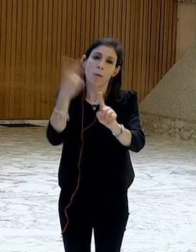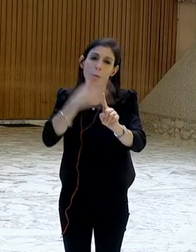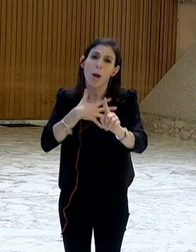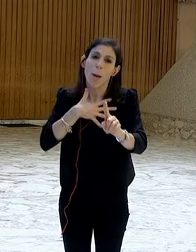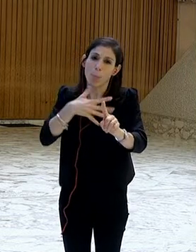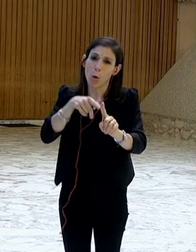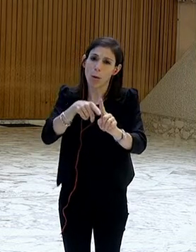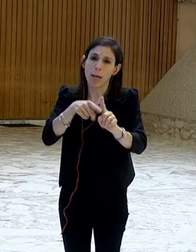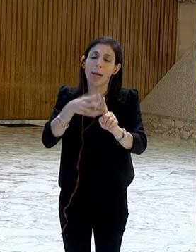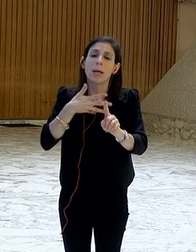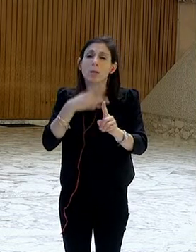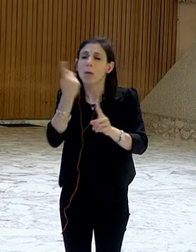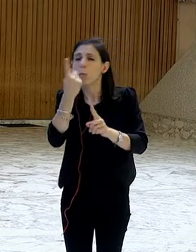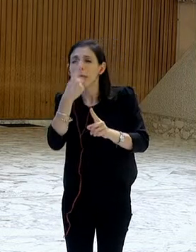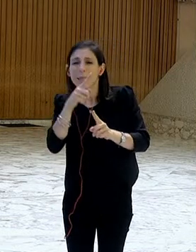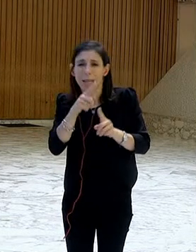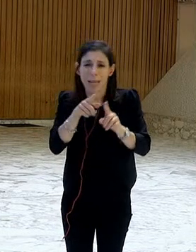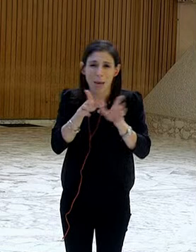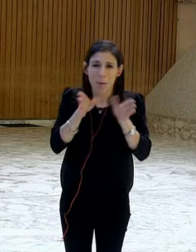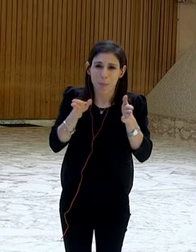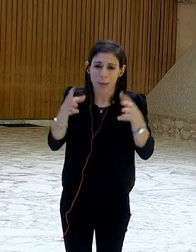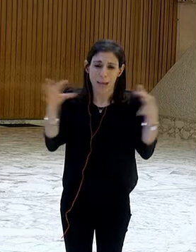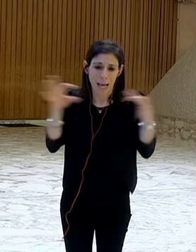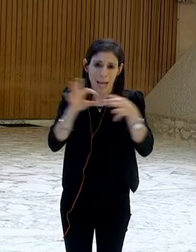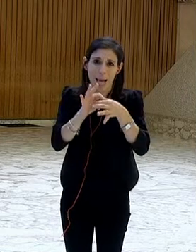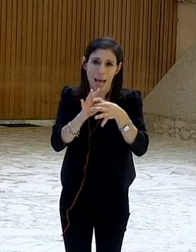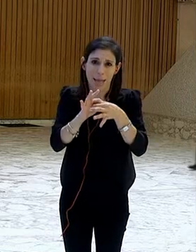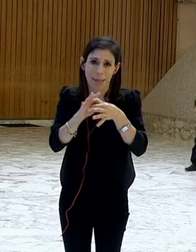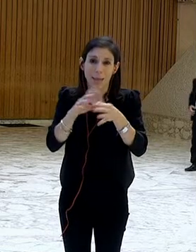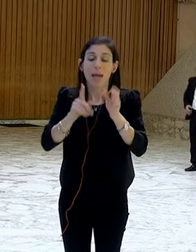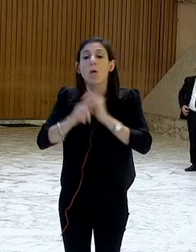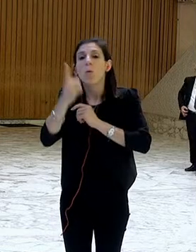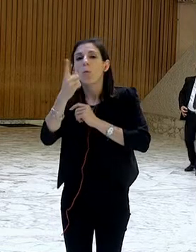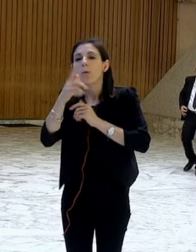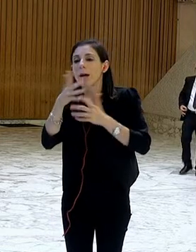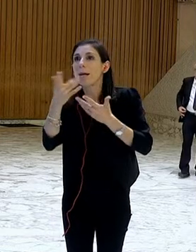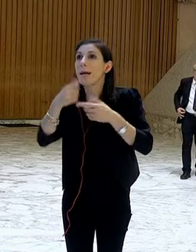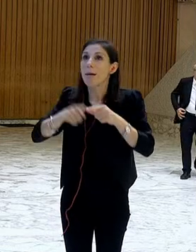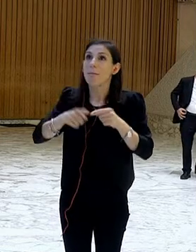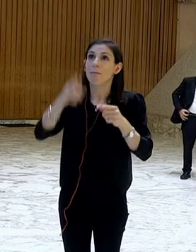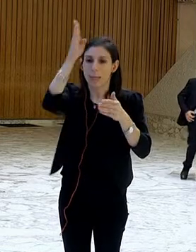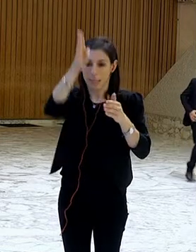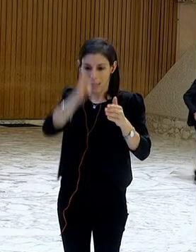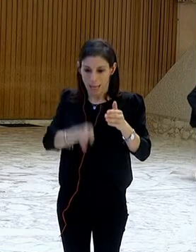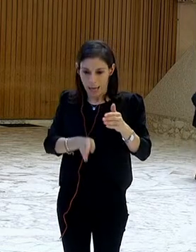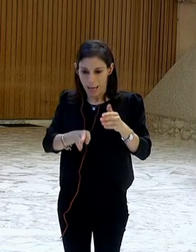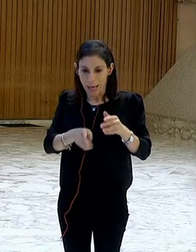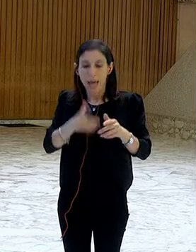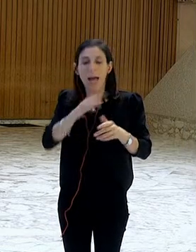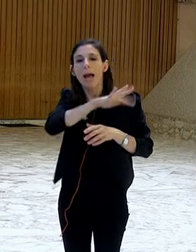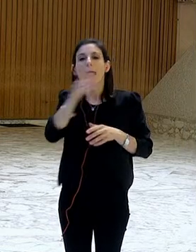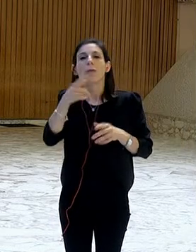et interdépendantes, une dimension verticale et une dimension horizontale.